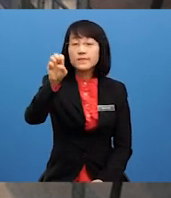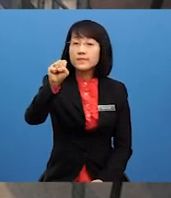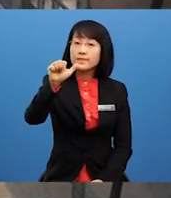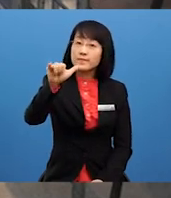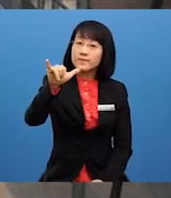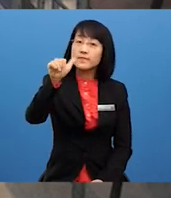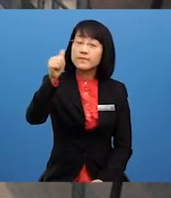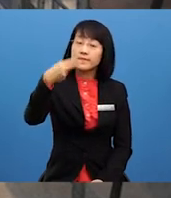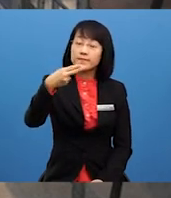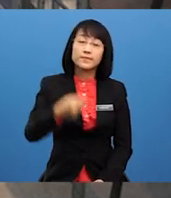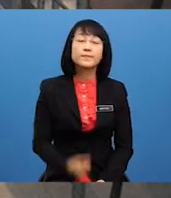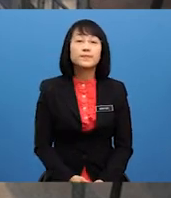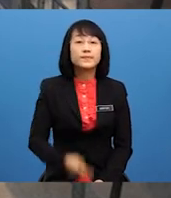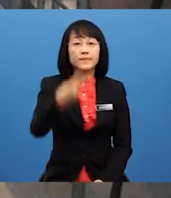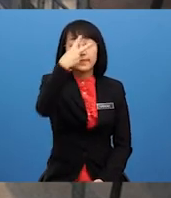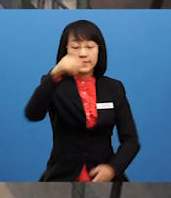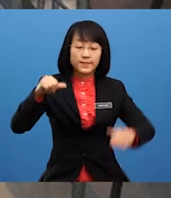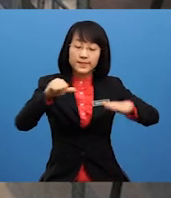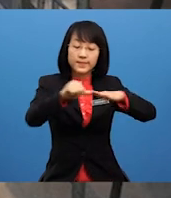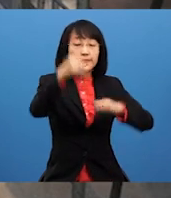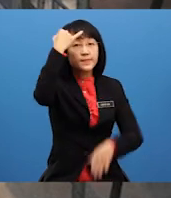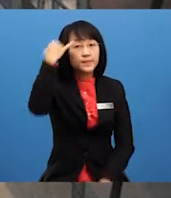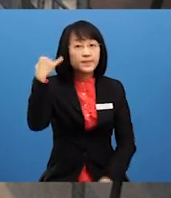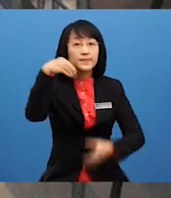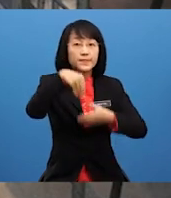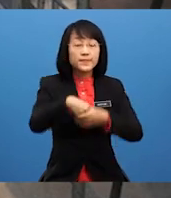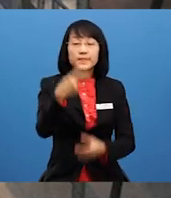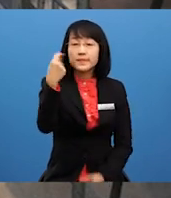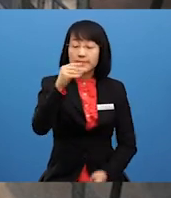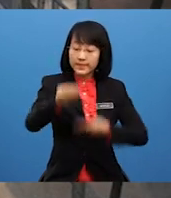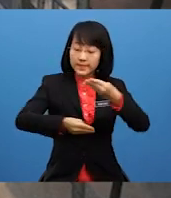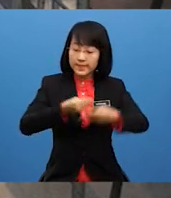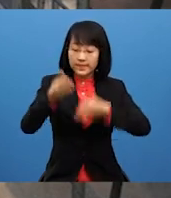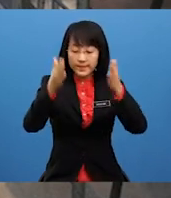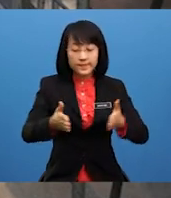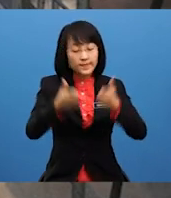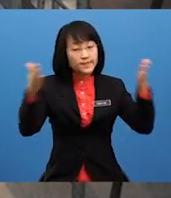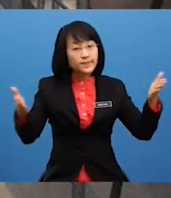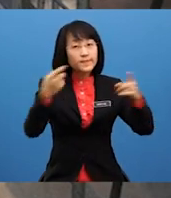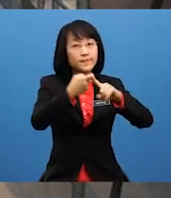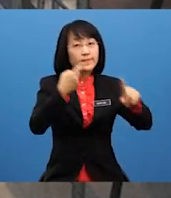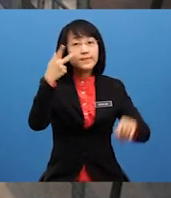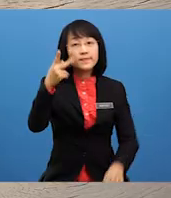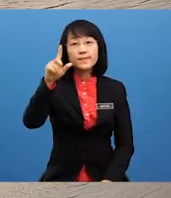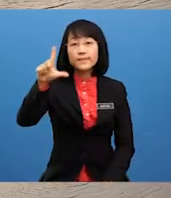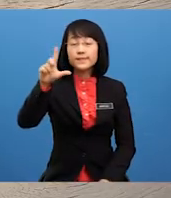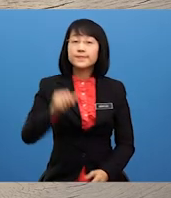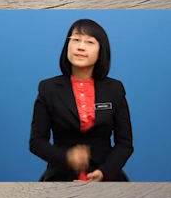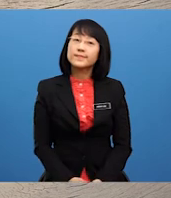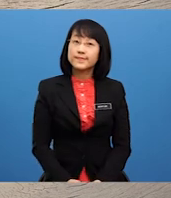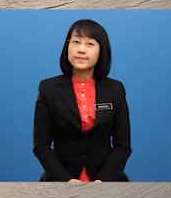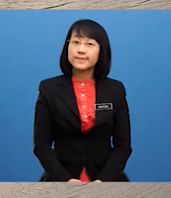Seterusnya, kita lihat pula aspek-aspek ilmu yang terdapat dalam teks Sodaga Besar dari Kuala Lumpur.